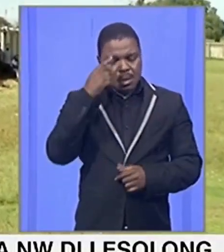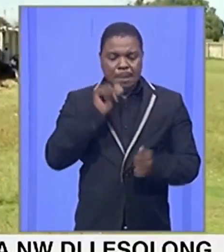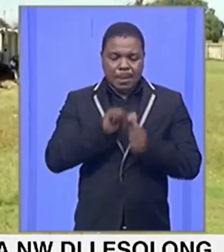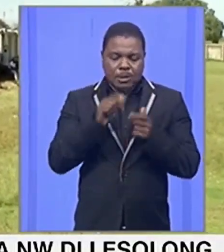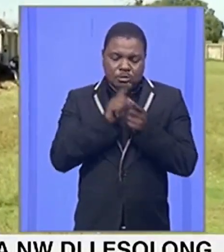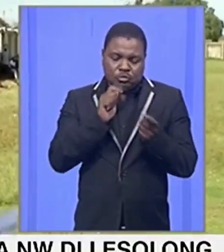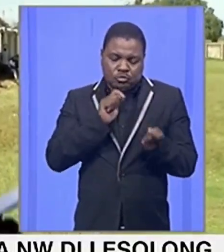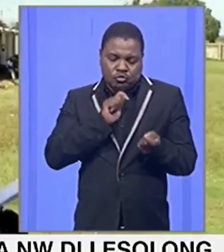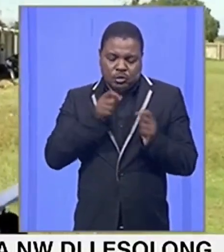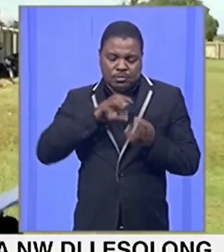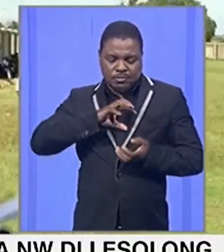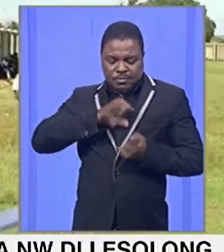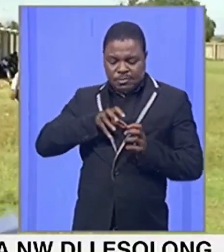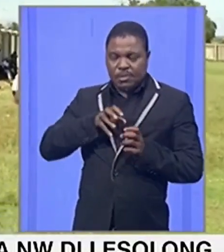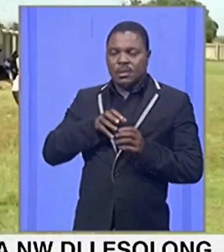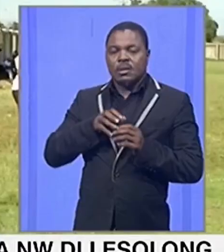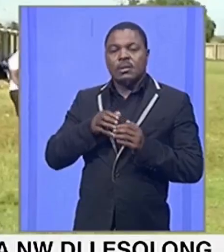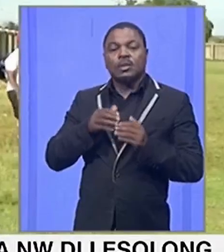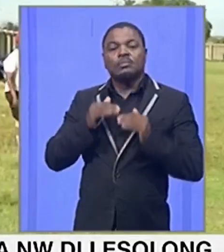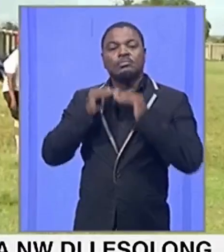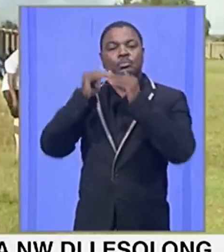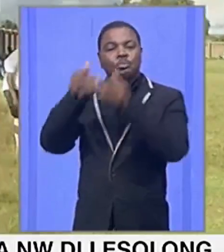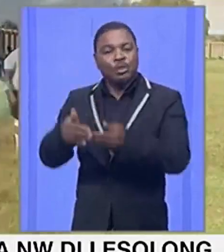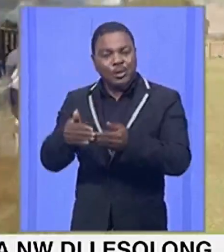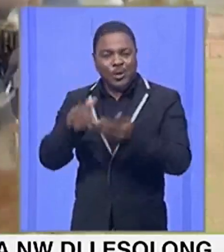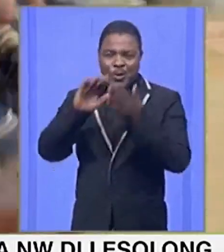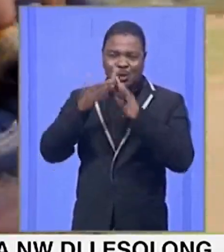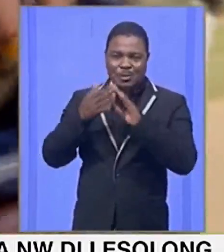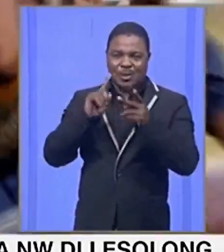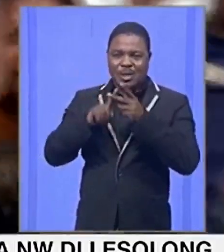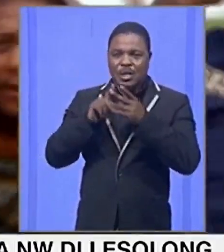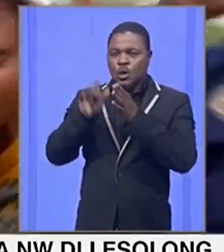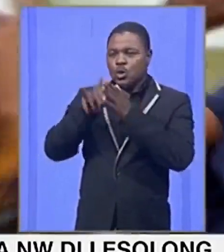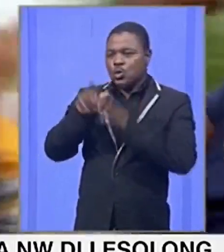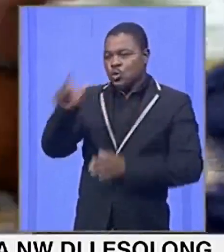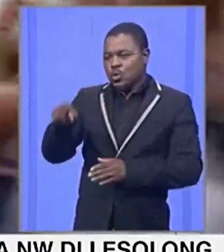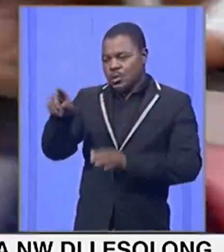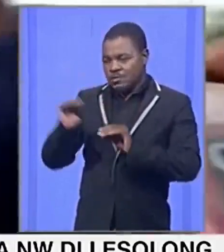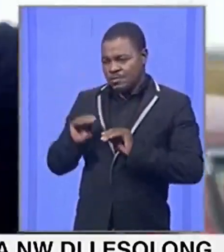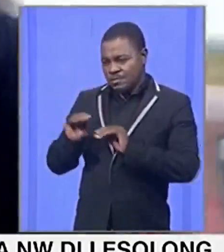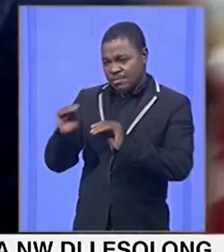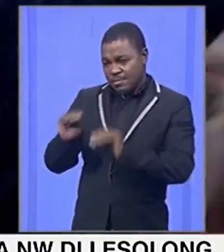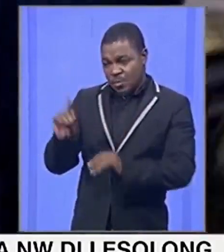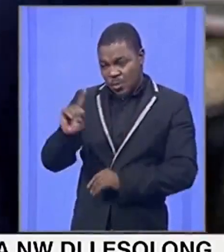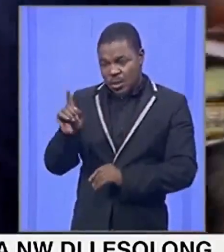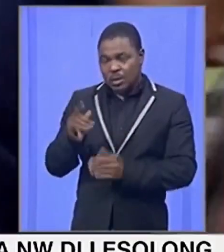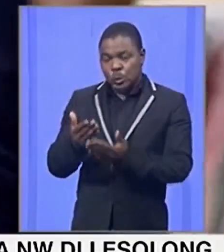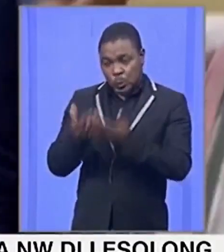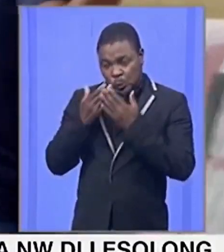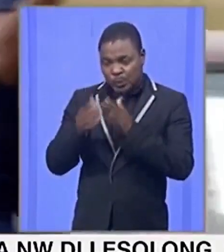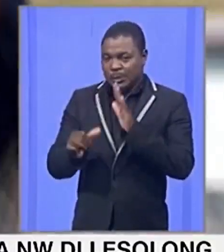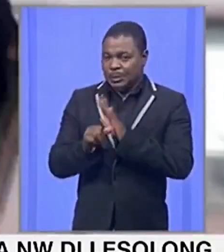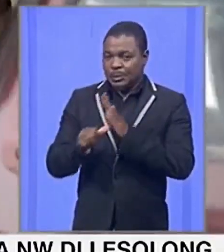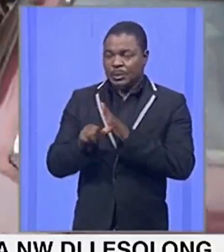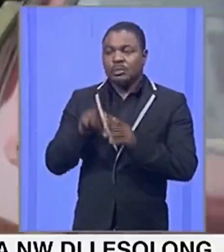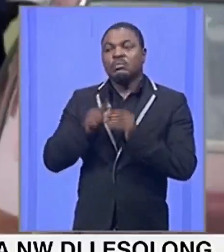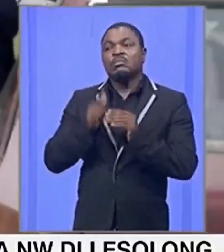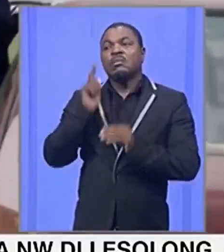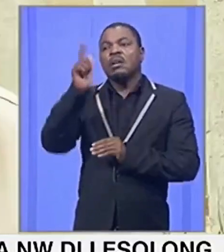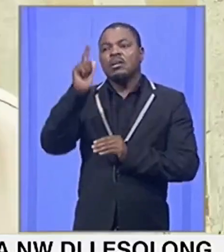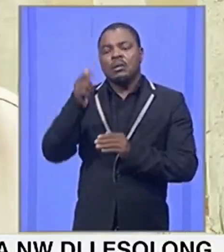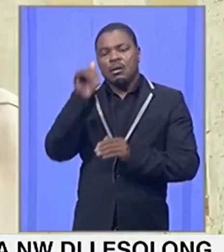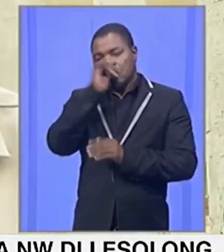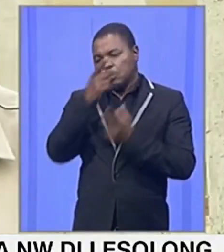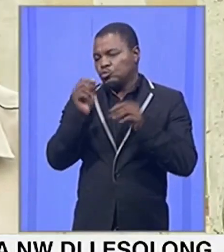ho sireletsa setjhaba le ho ruta barutwana ka bohlokwa ba ho kena sekolo hore ba se iphumane ba etsa ditlolo tsa